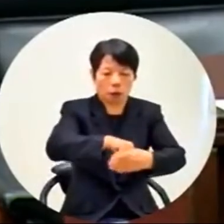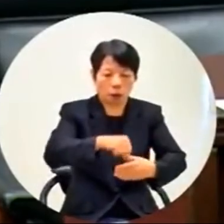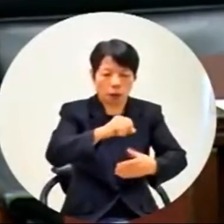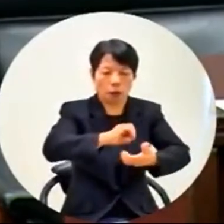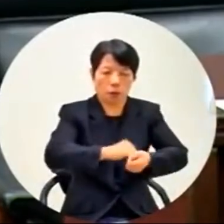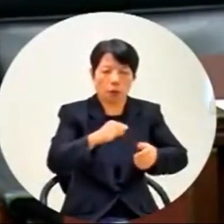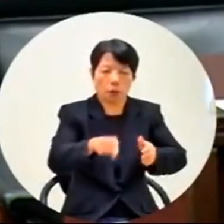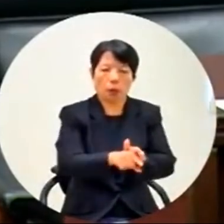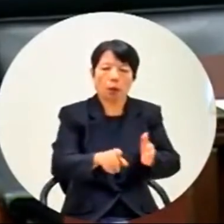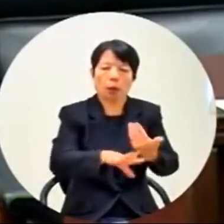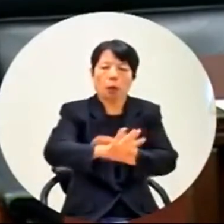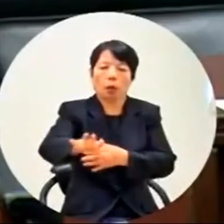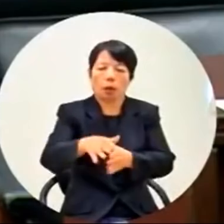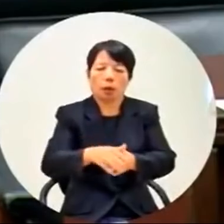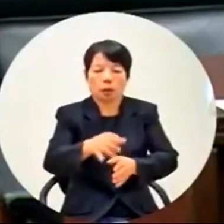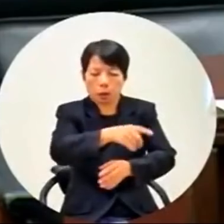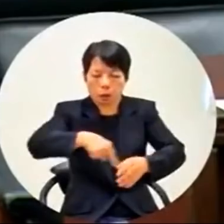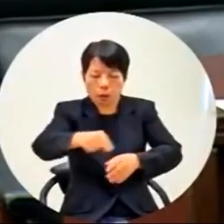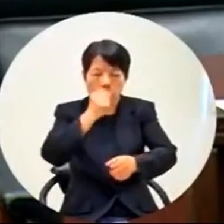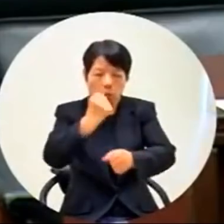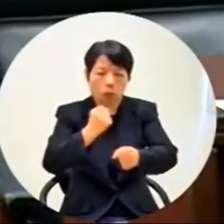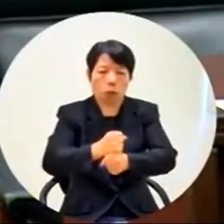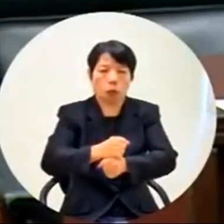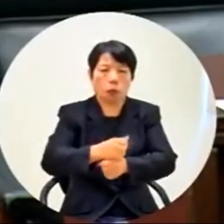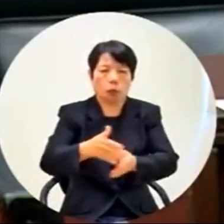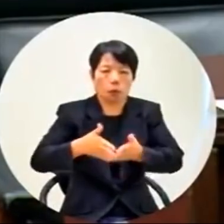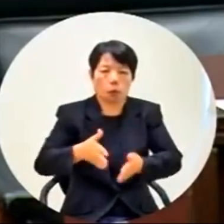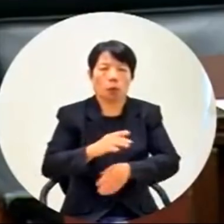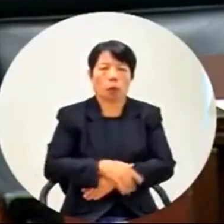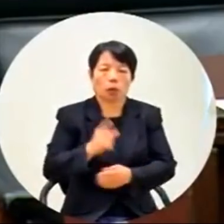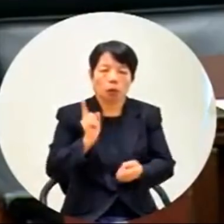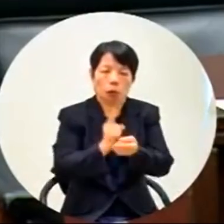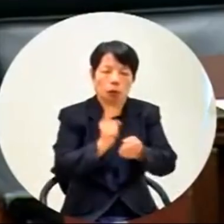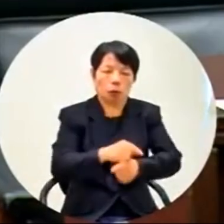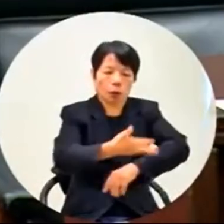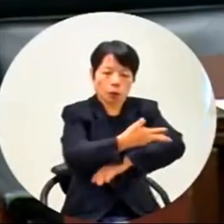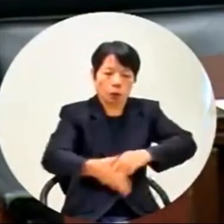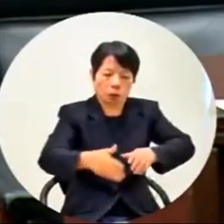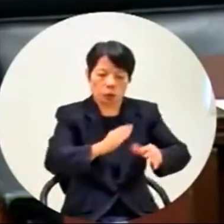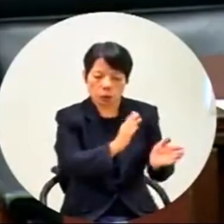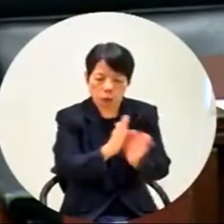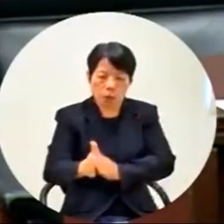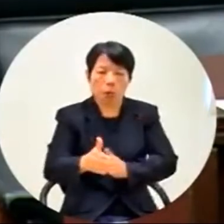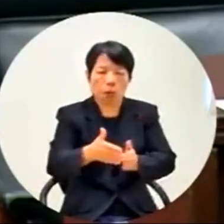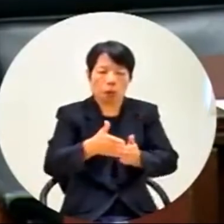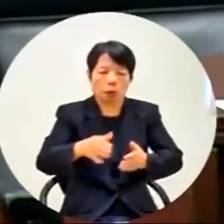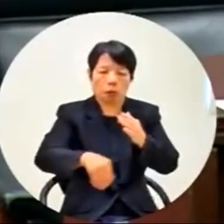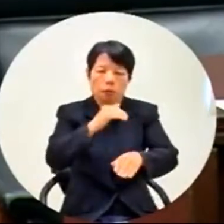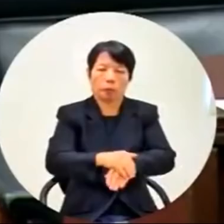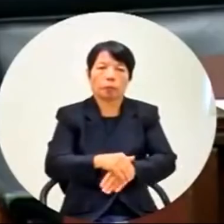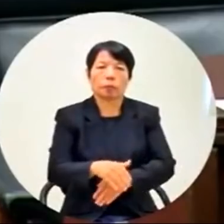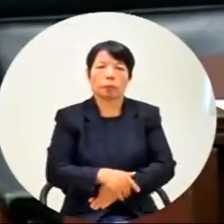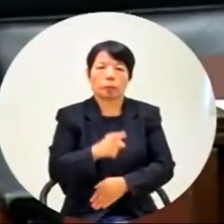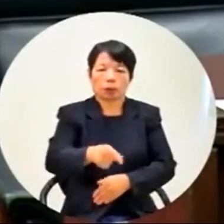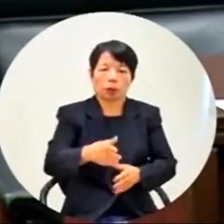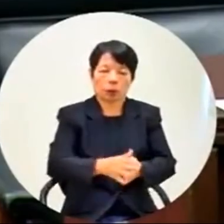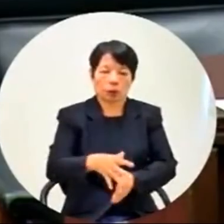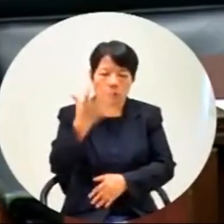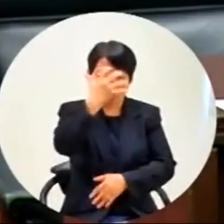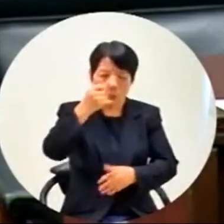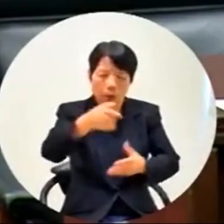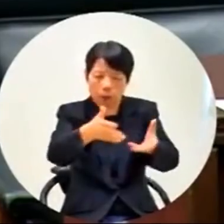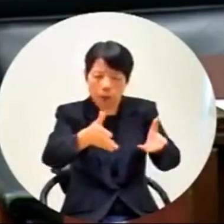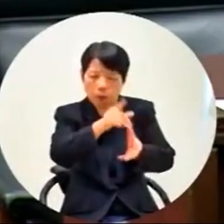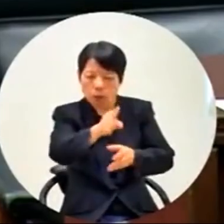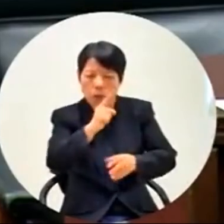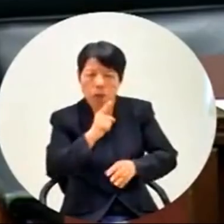边的护岸也要做起来？还有我们的大排整治计划是不是应该要去完成？因为我那边有长辈在说，其